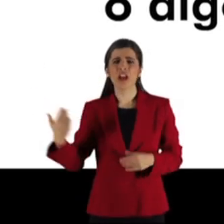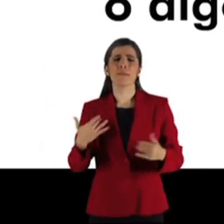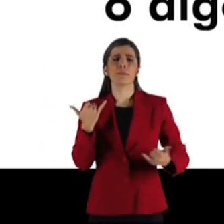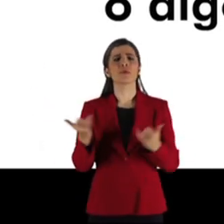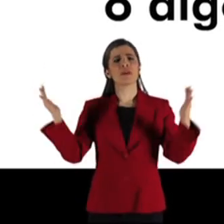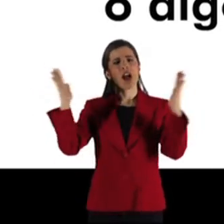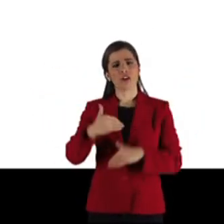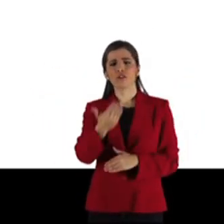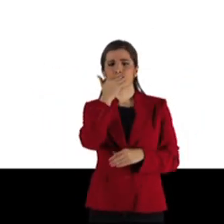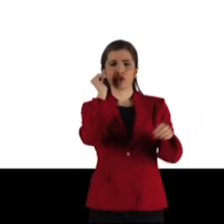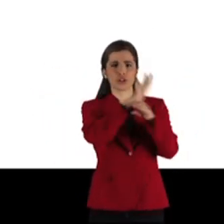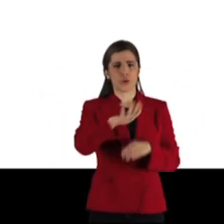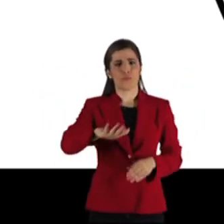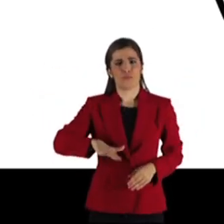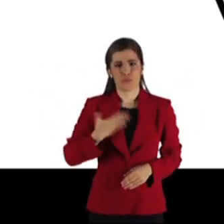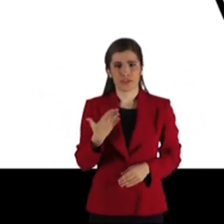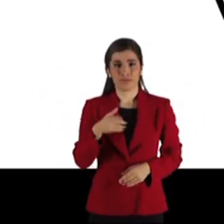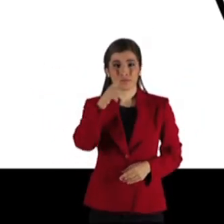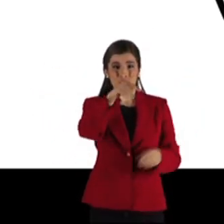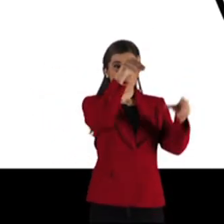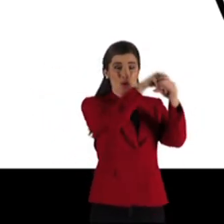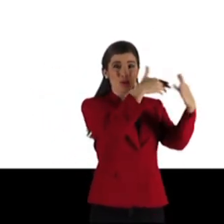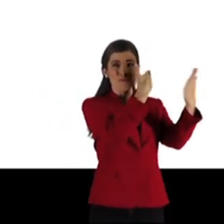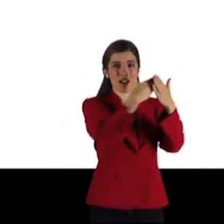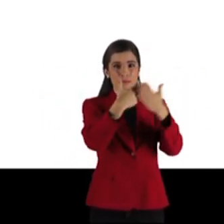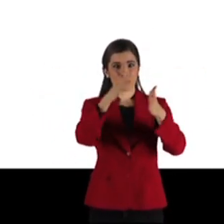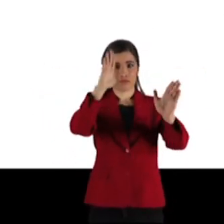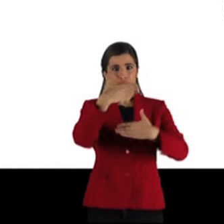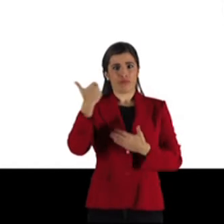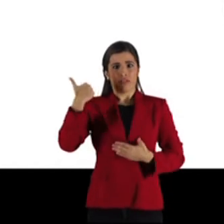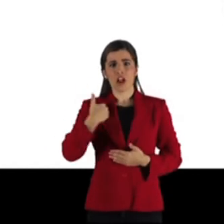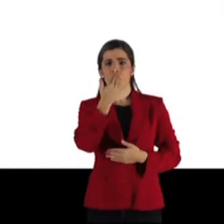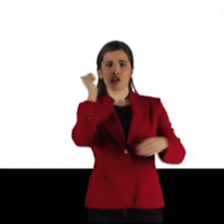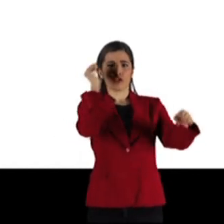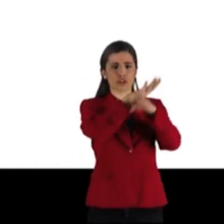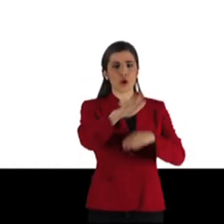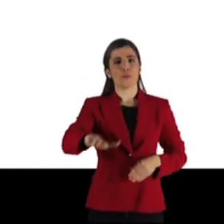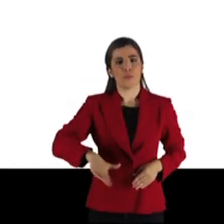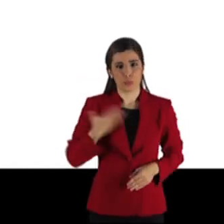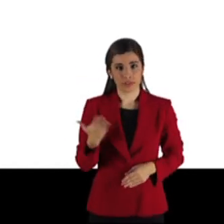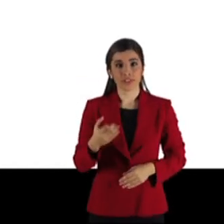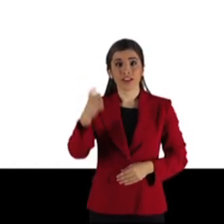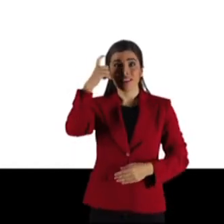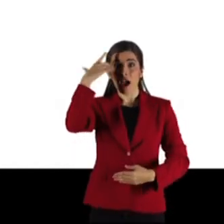de correus i sol·licitar la documentació necessària que caldrà retornar complimentada abans del 20 de